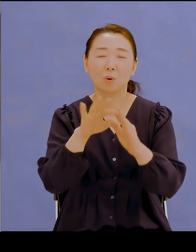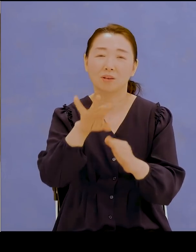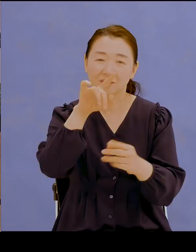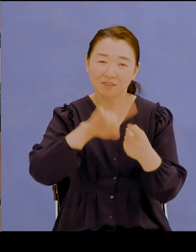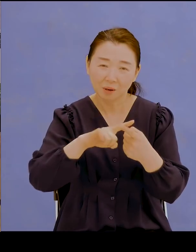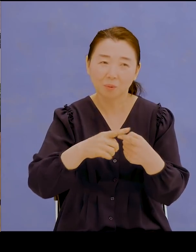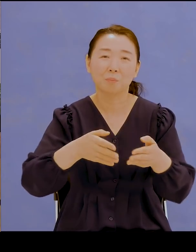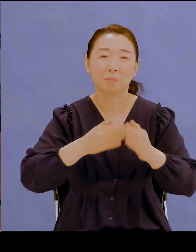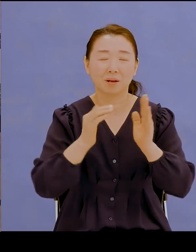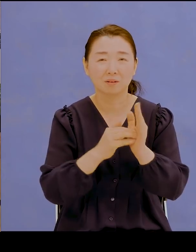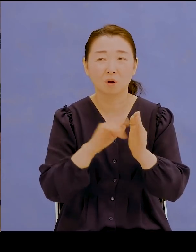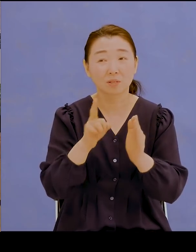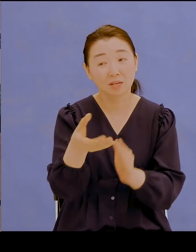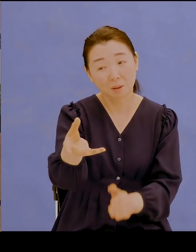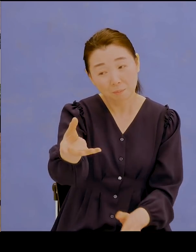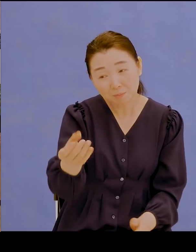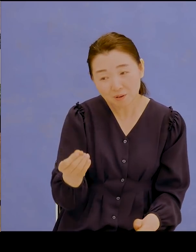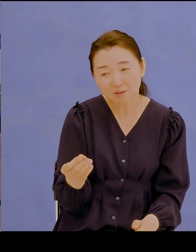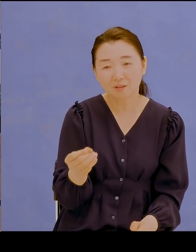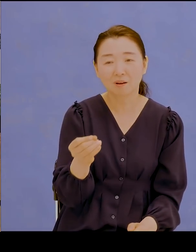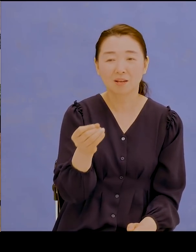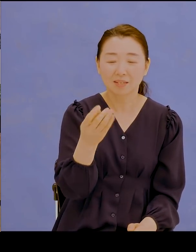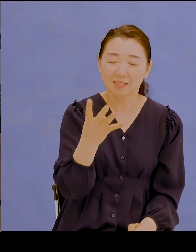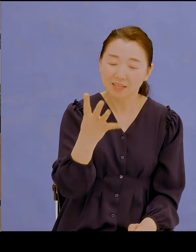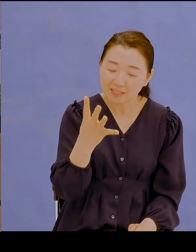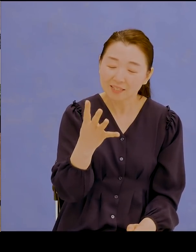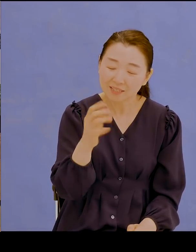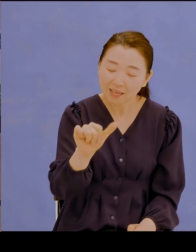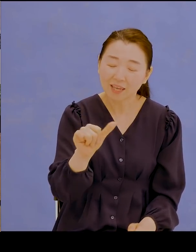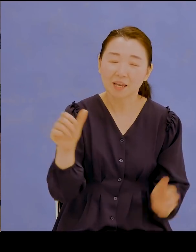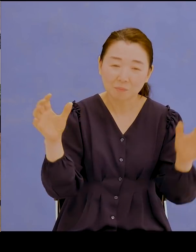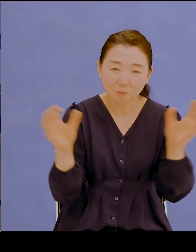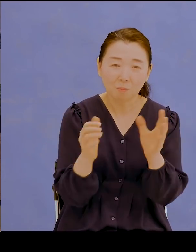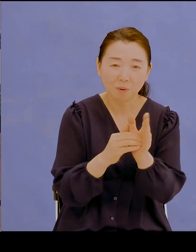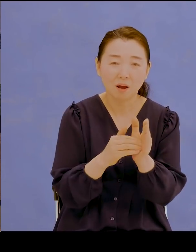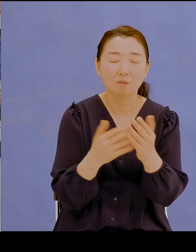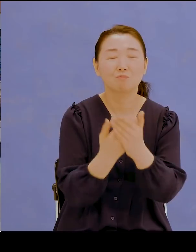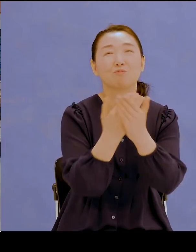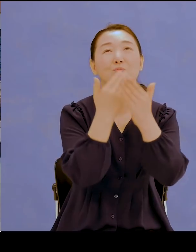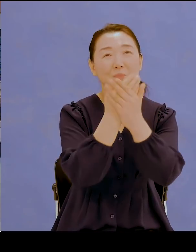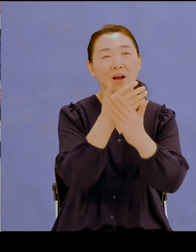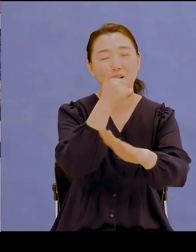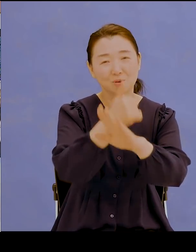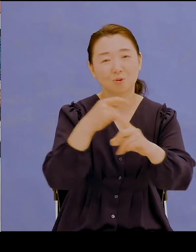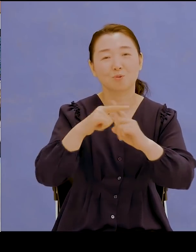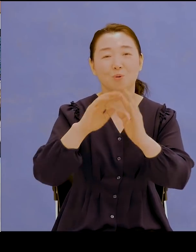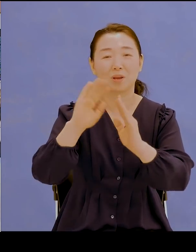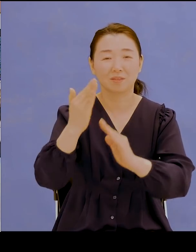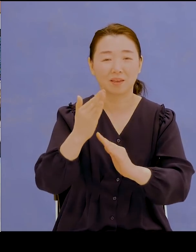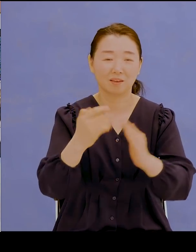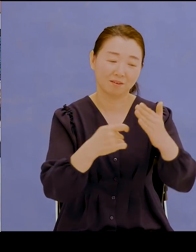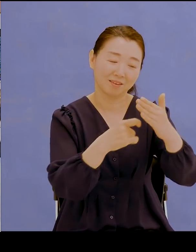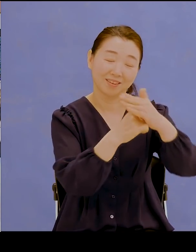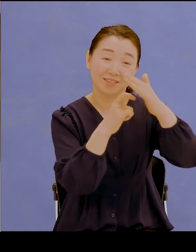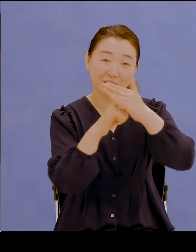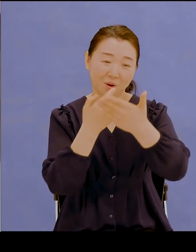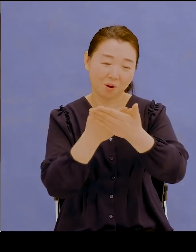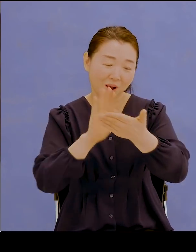하거든요. 보통 이렇게 그냥 어디 잠깐 빌려서 3, 4번 모여서 하다가 이게 부흥이 네네. 돼가지고 교회까지 가거든요. 예, 그래서 인테리어도 예쁘게